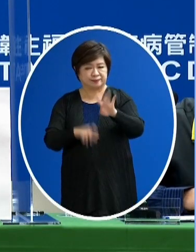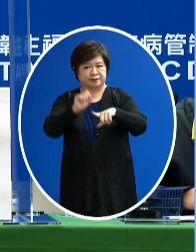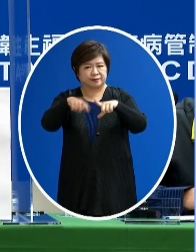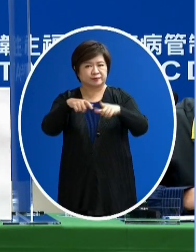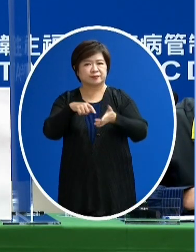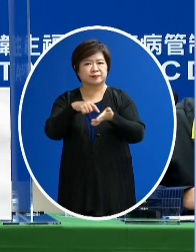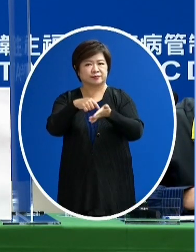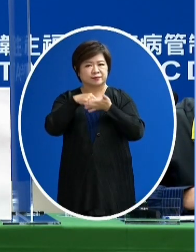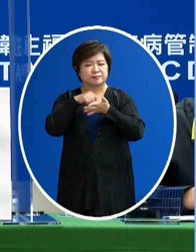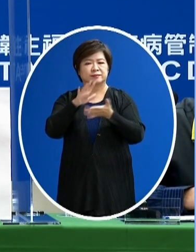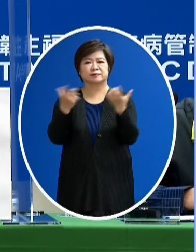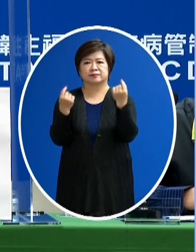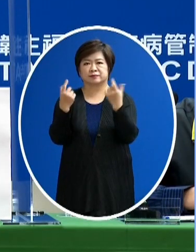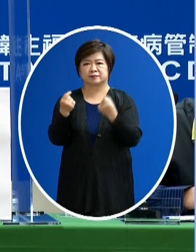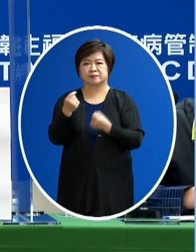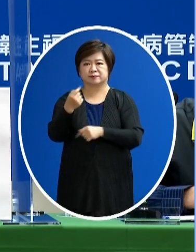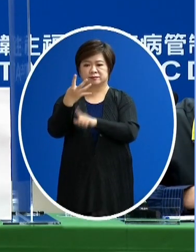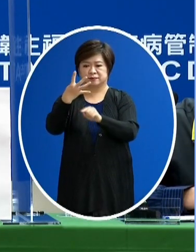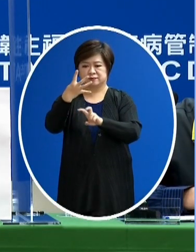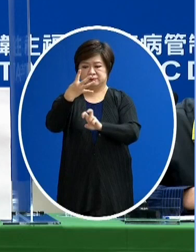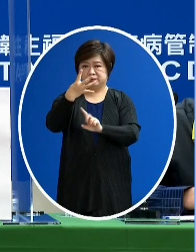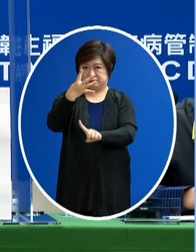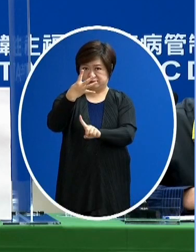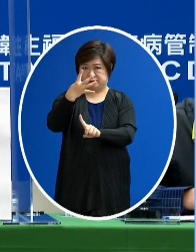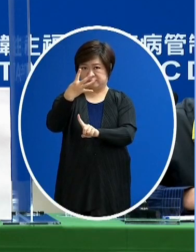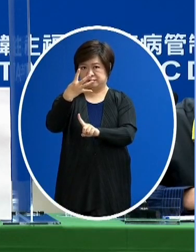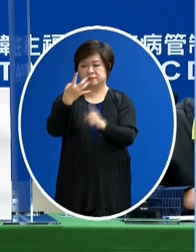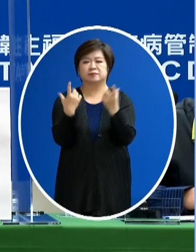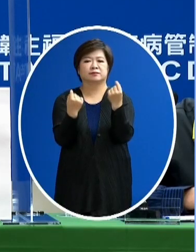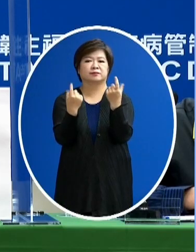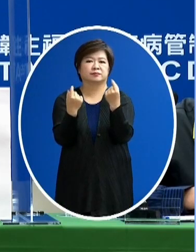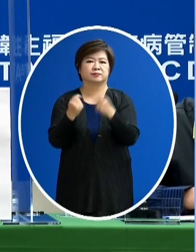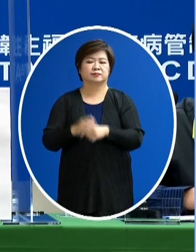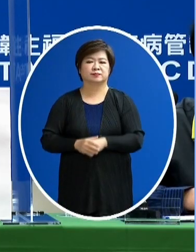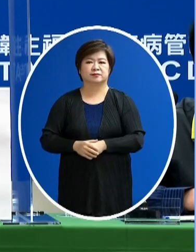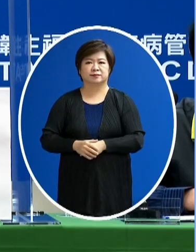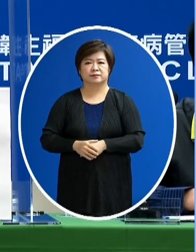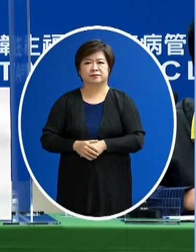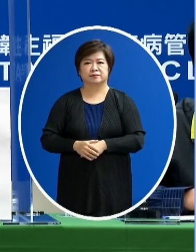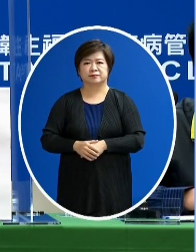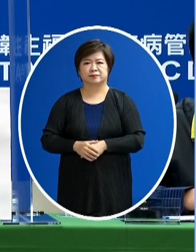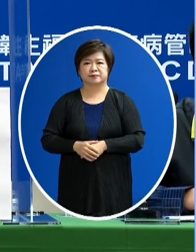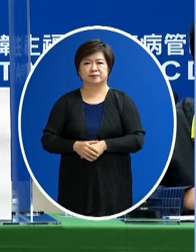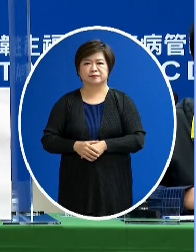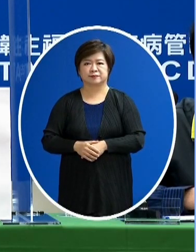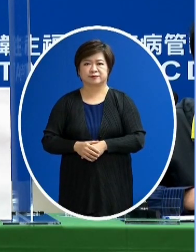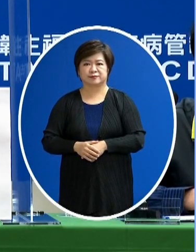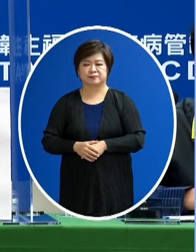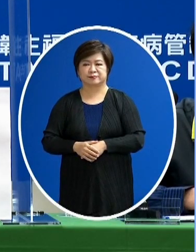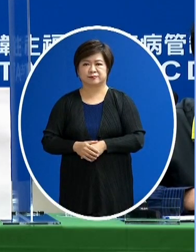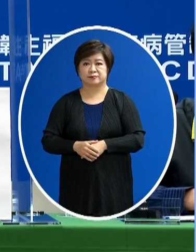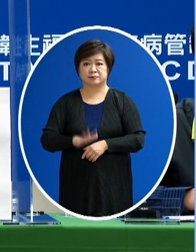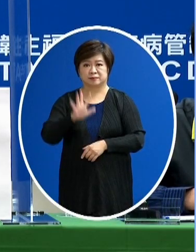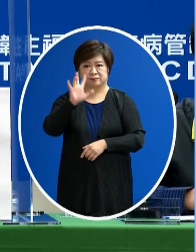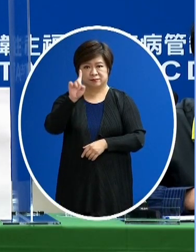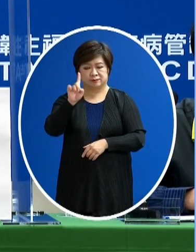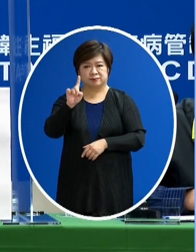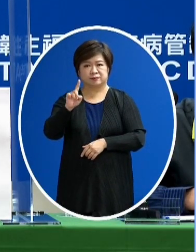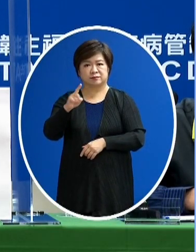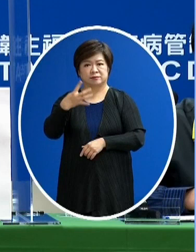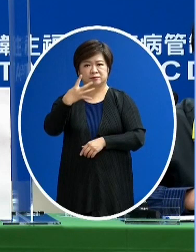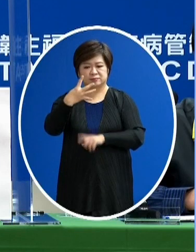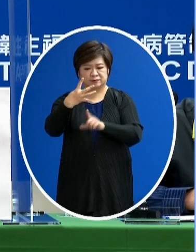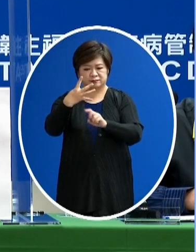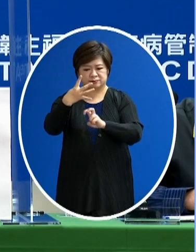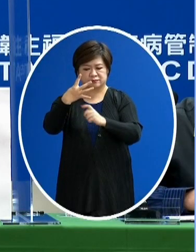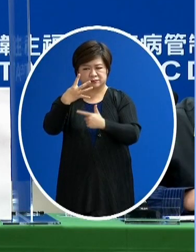长架空，故意不让他知道；第二种是薛院次长搞不清楚状况，我觉得他可